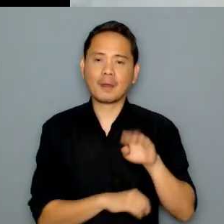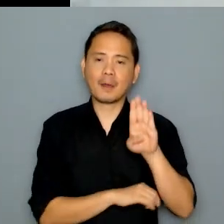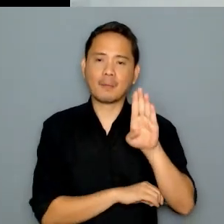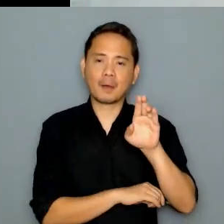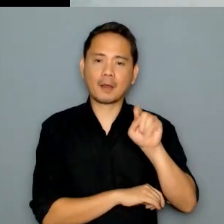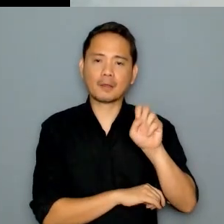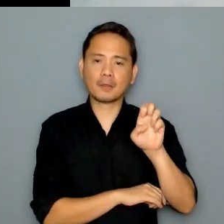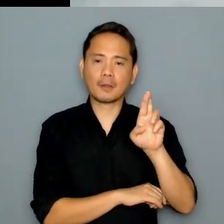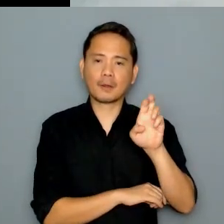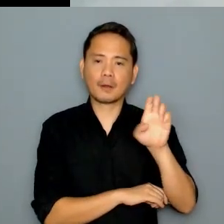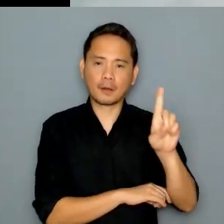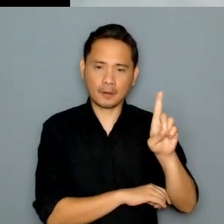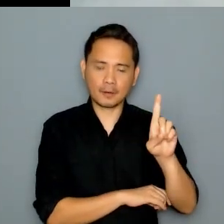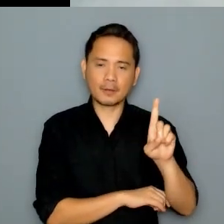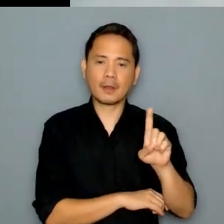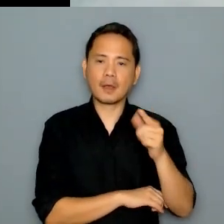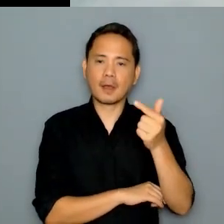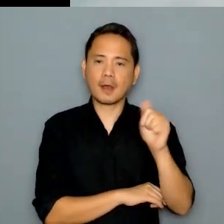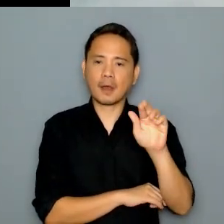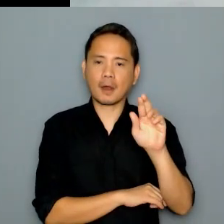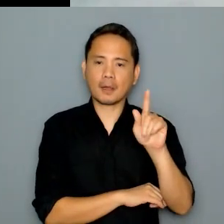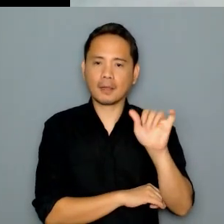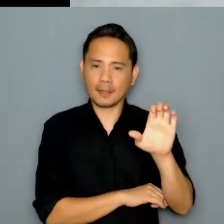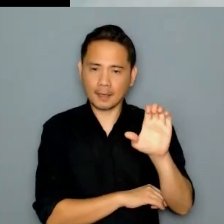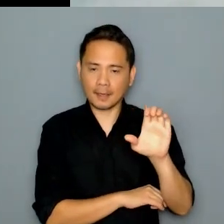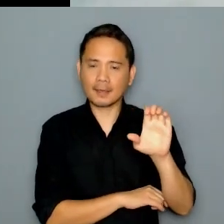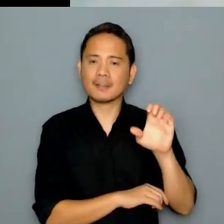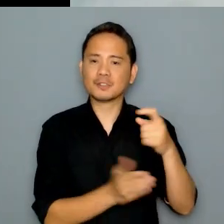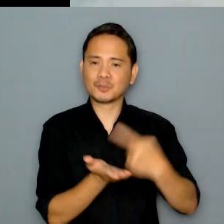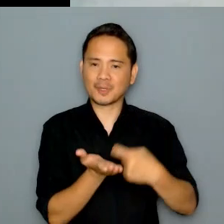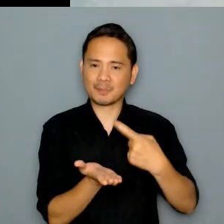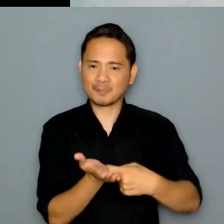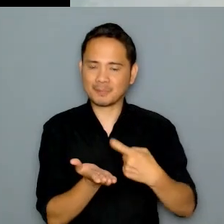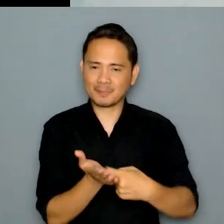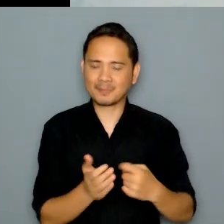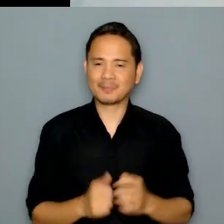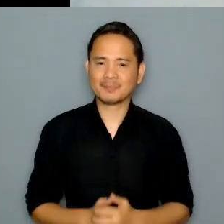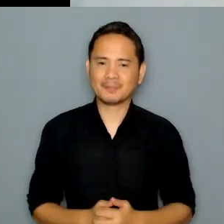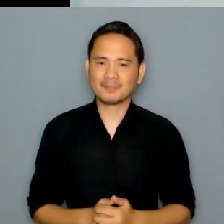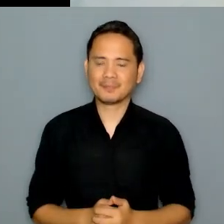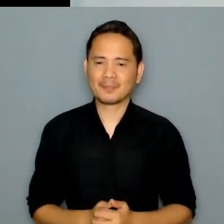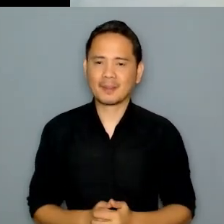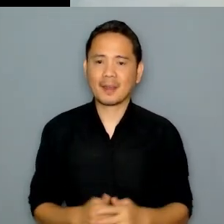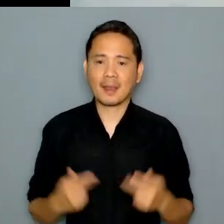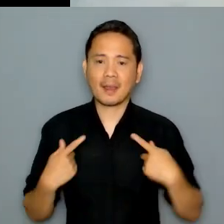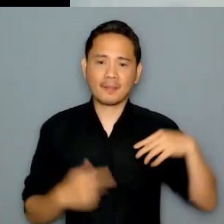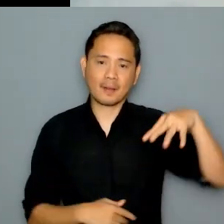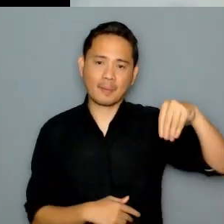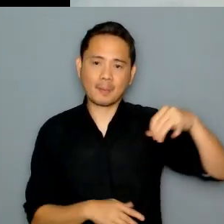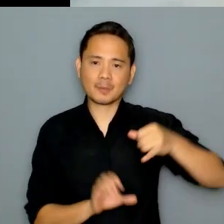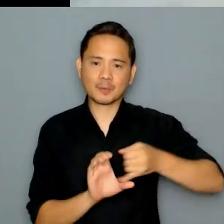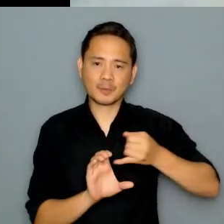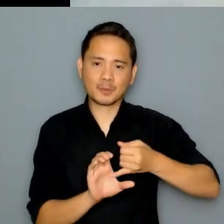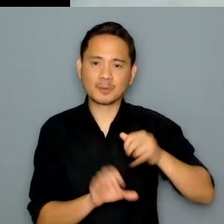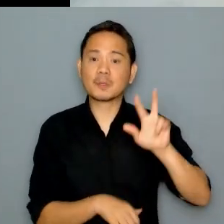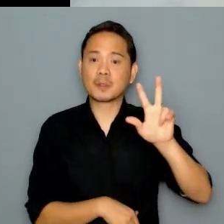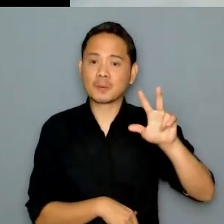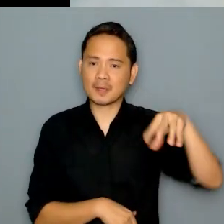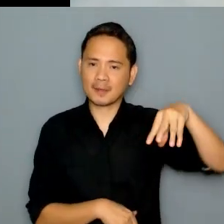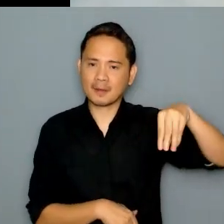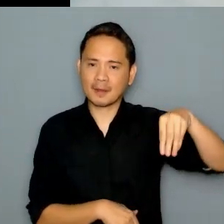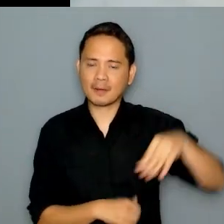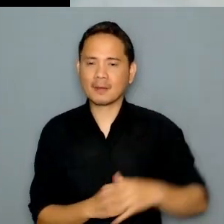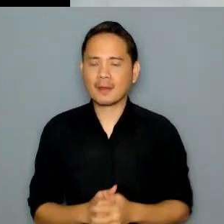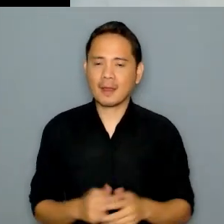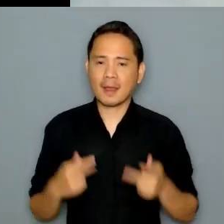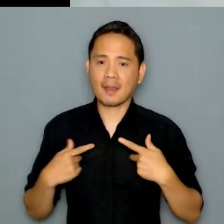garlic shrimp. Ah, diba? So, meron tayong calamansi juice, 3 piraso, tapos